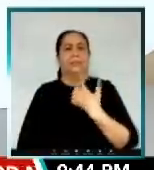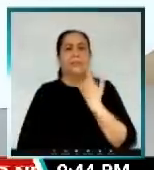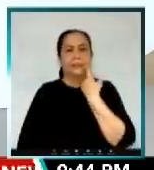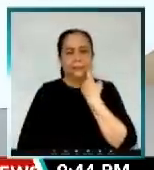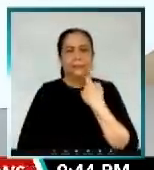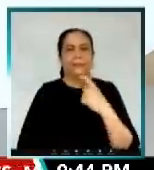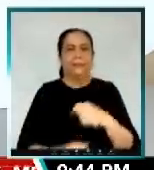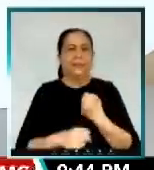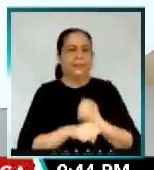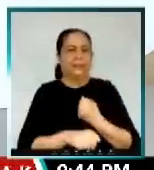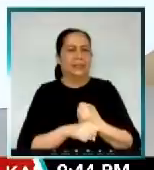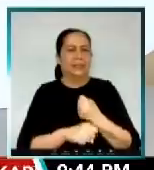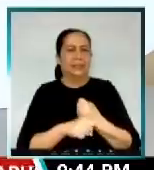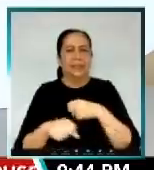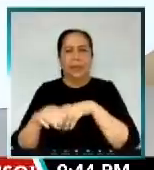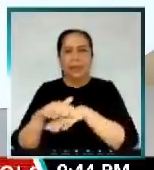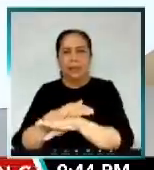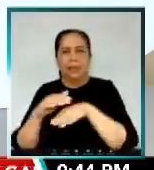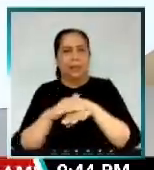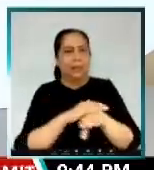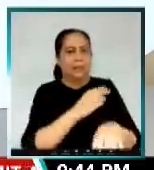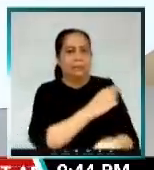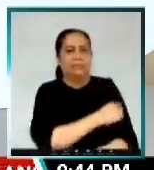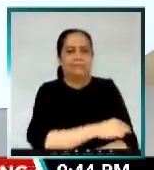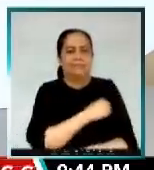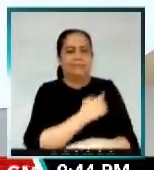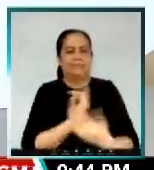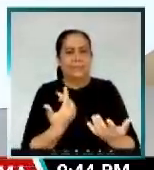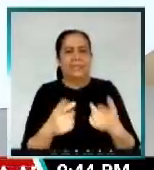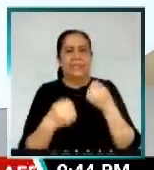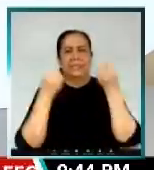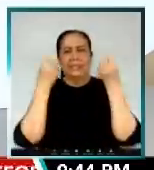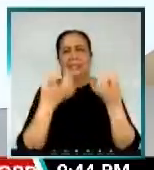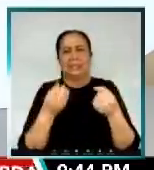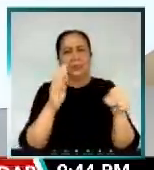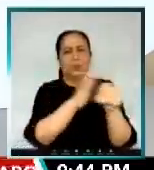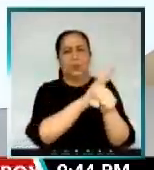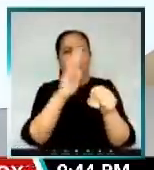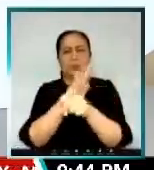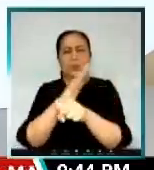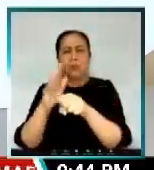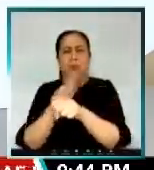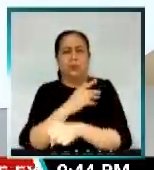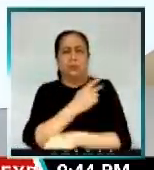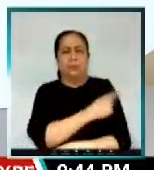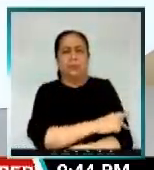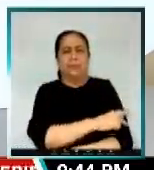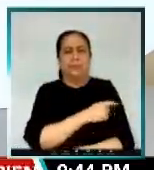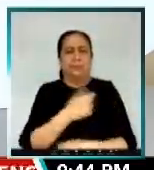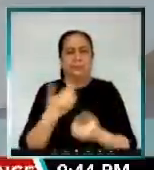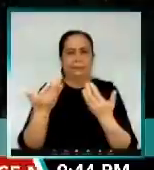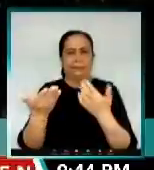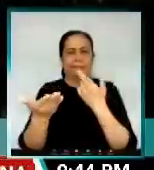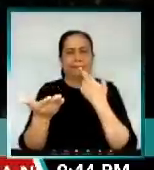Nahirapang ma-admit sa ospital si De La Fuente dahil sa dami ng mga pasyente. May report si Lars Santiago.